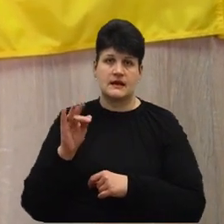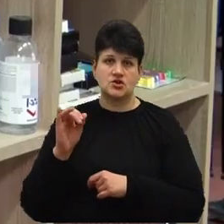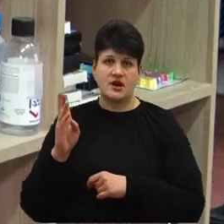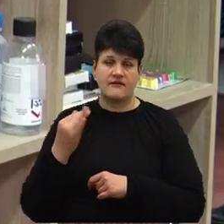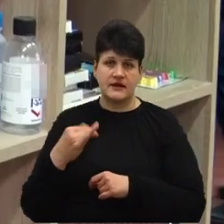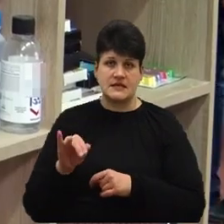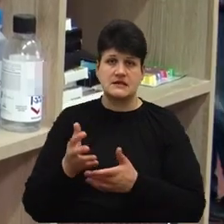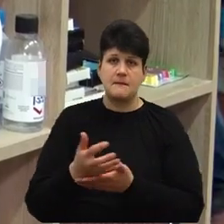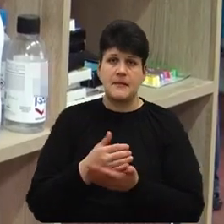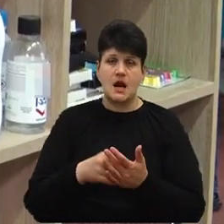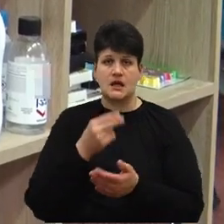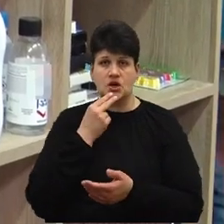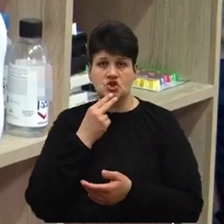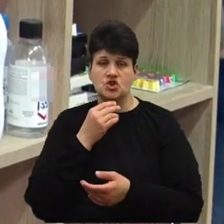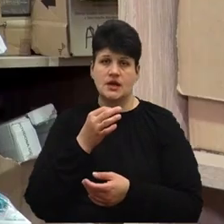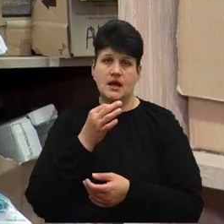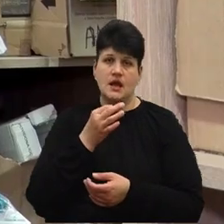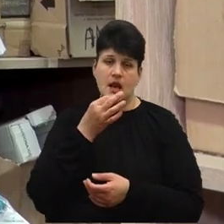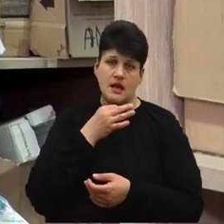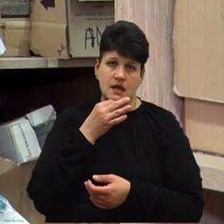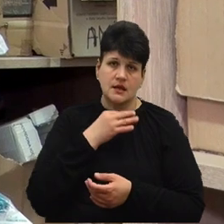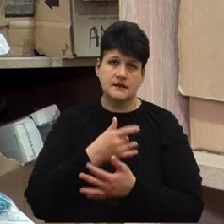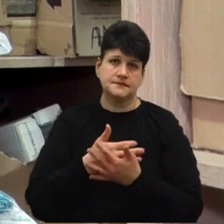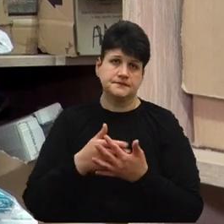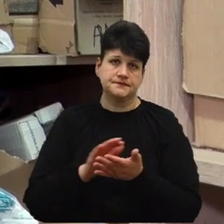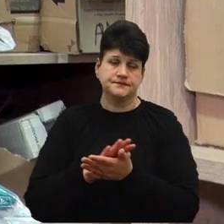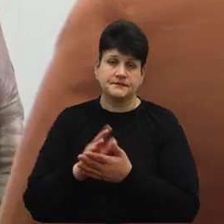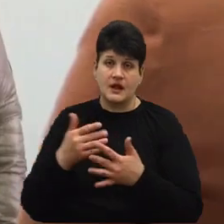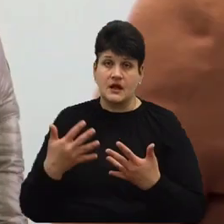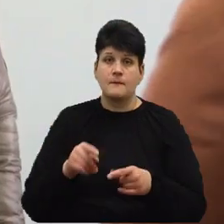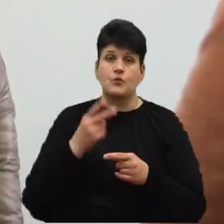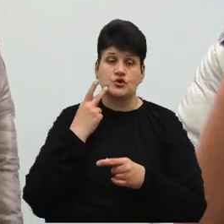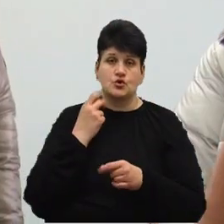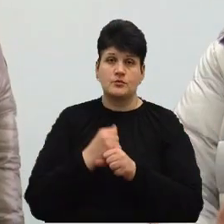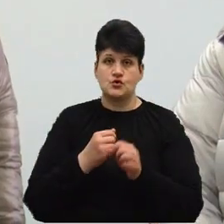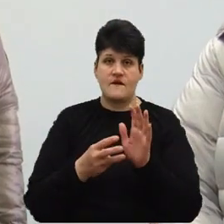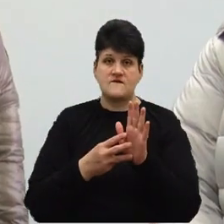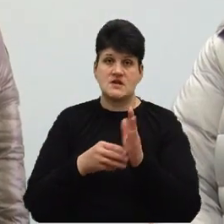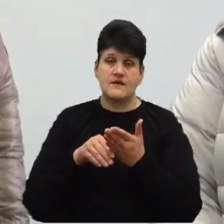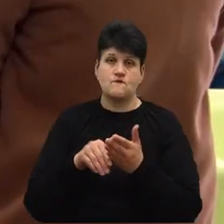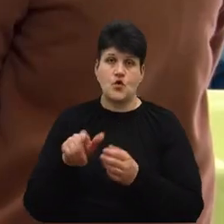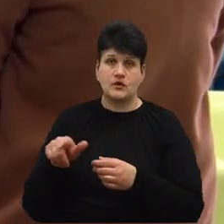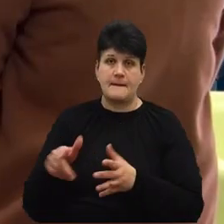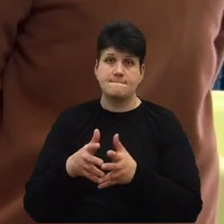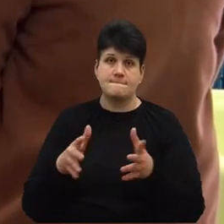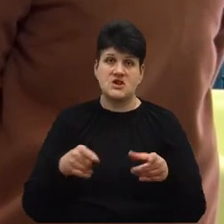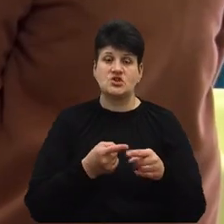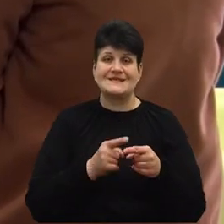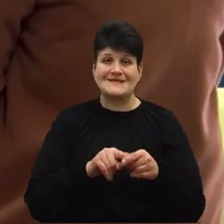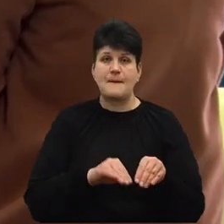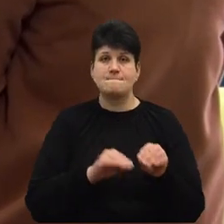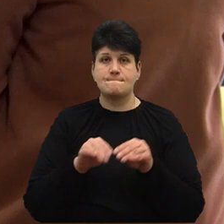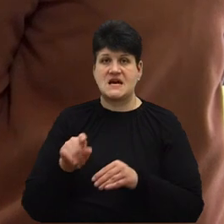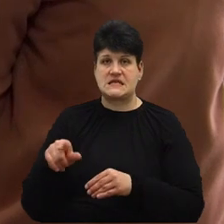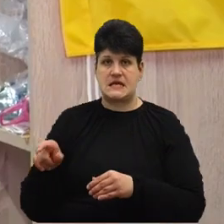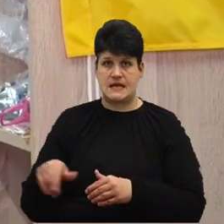словами, збирають харчі, ліки, засоби гігієни. У штабі постійно працюють 8 волонтерів. Більшість з них – переселенці, розповідає